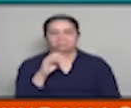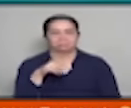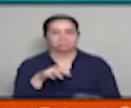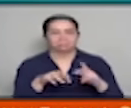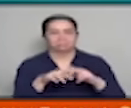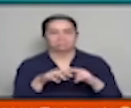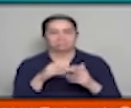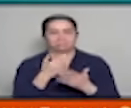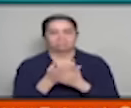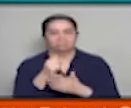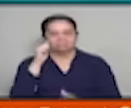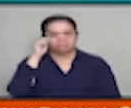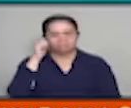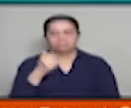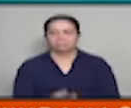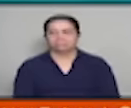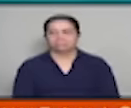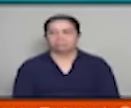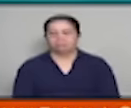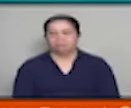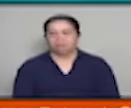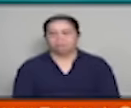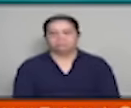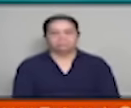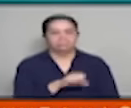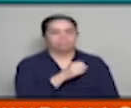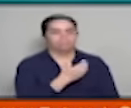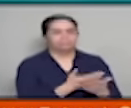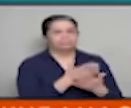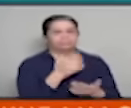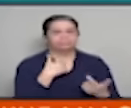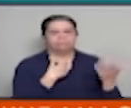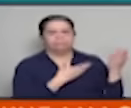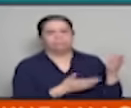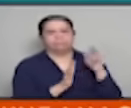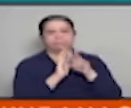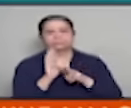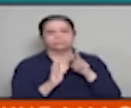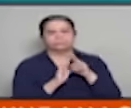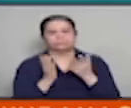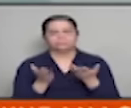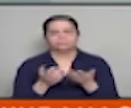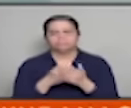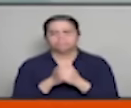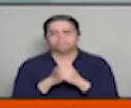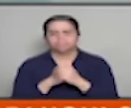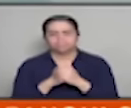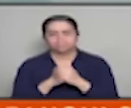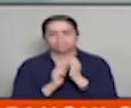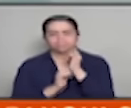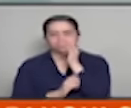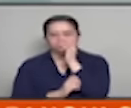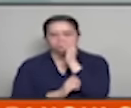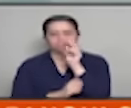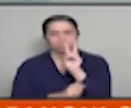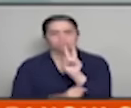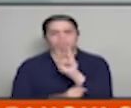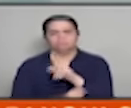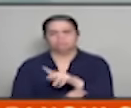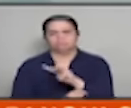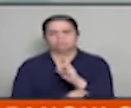Sir Alberto, magandang tanghali po. Yes po, good afternoon po. Meron po kaming video rito na kunan po ng dalawang